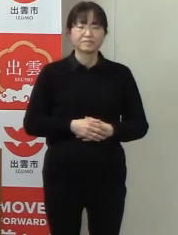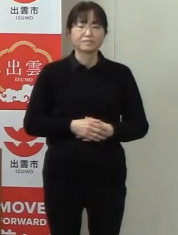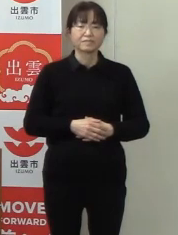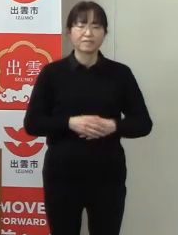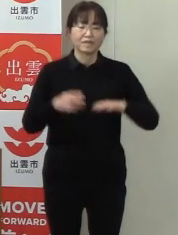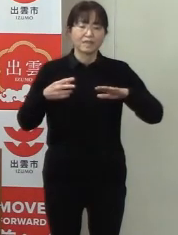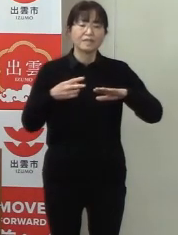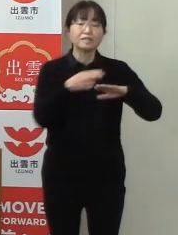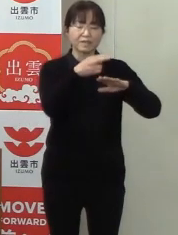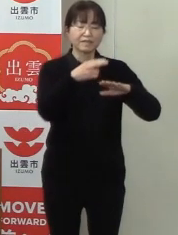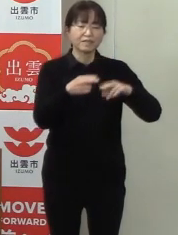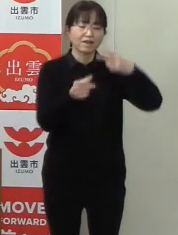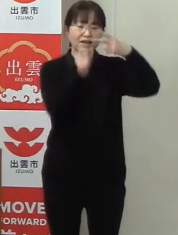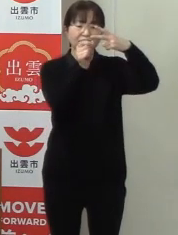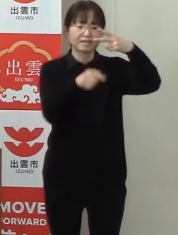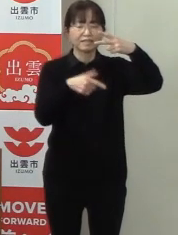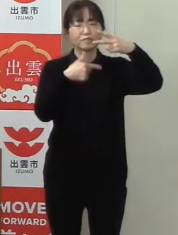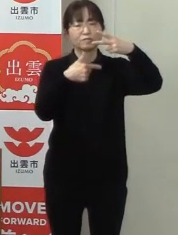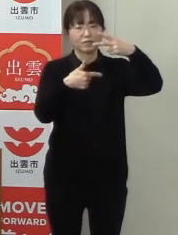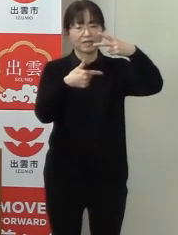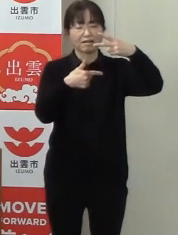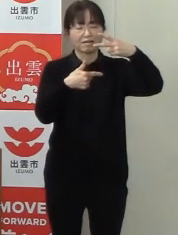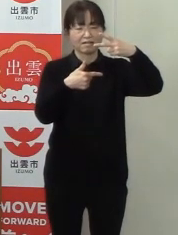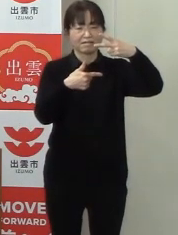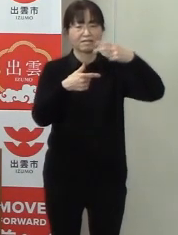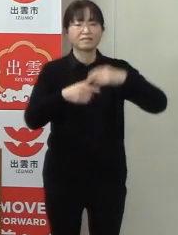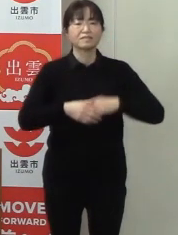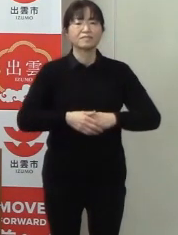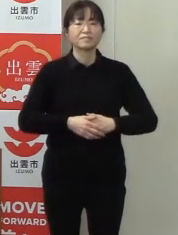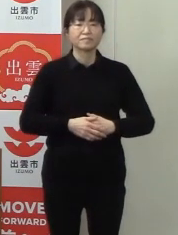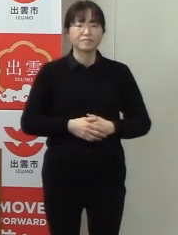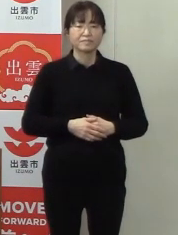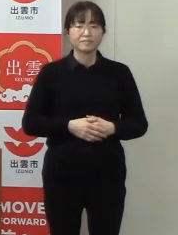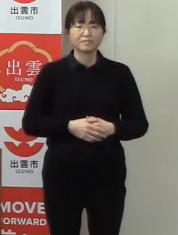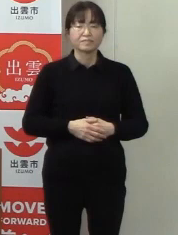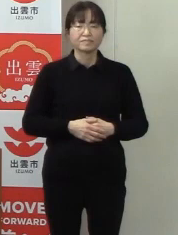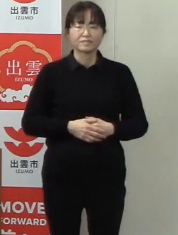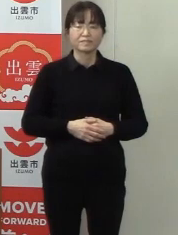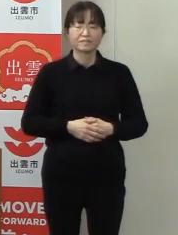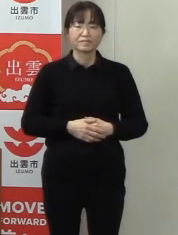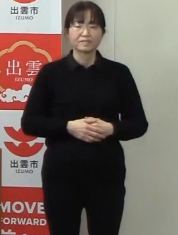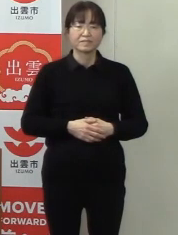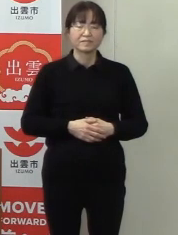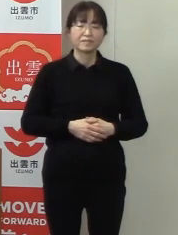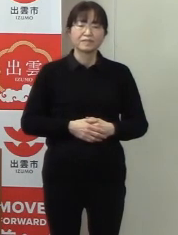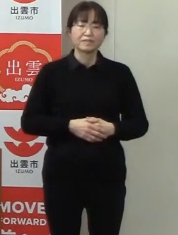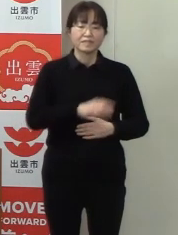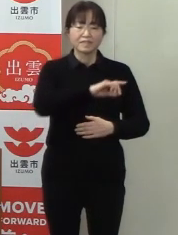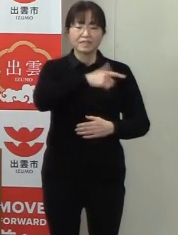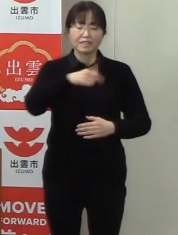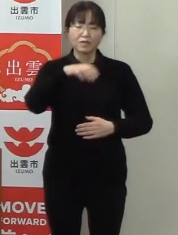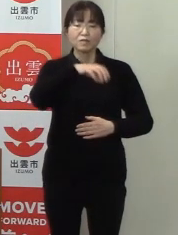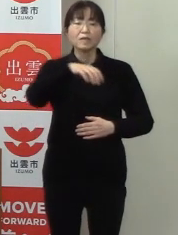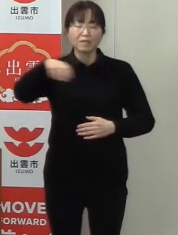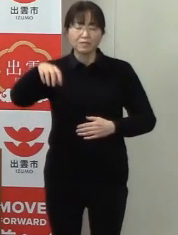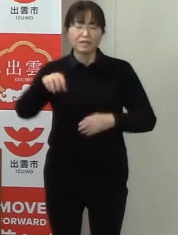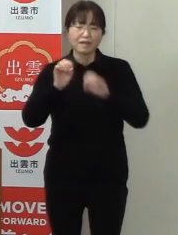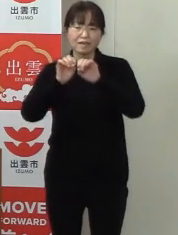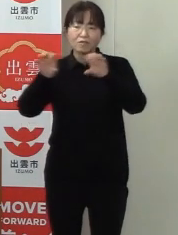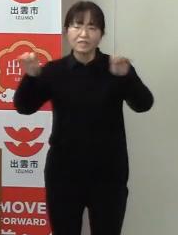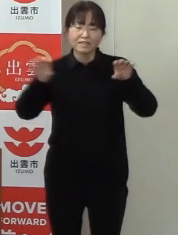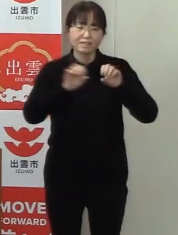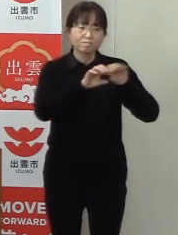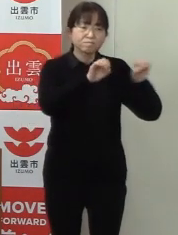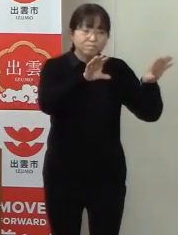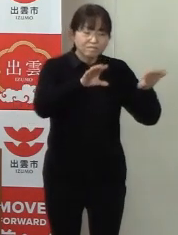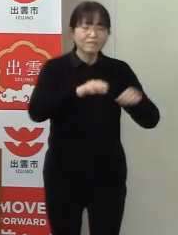締め切りにつきましては2月6日となっております。さまざまなところで、いろいろと告知をしておるところで、